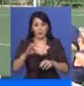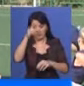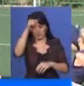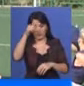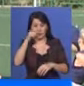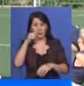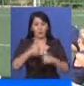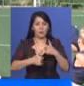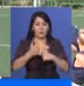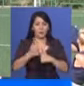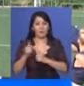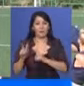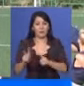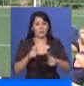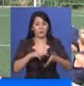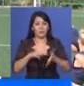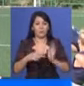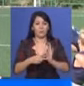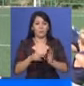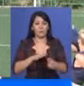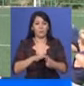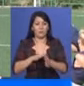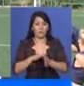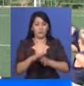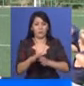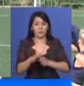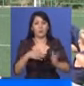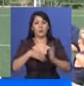басталады. Дайындық шаралары кестеге сай атқарылуда. Биыл